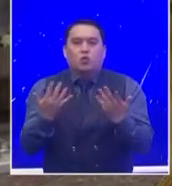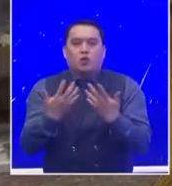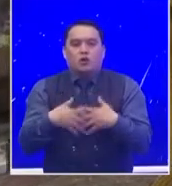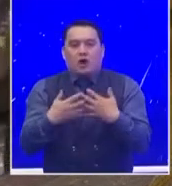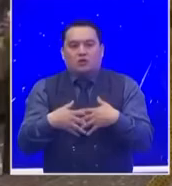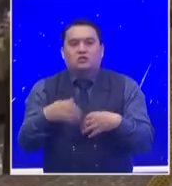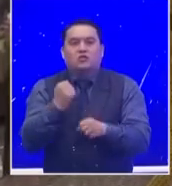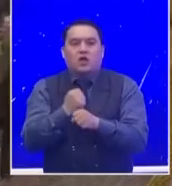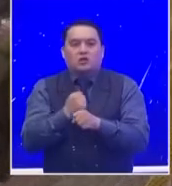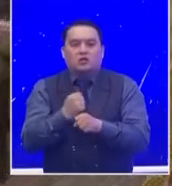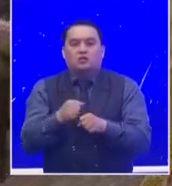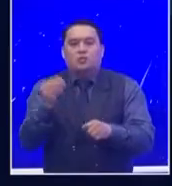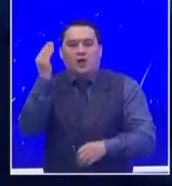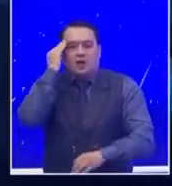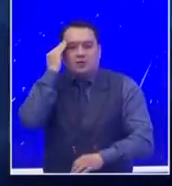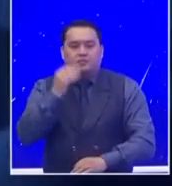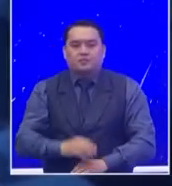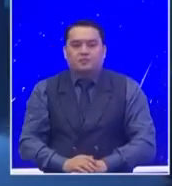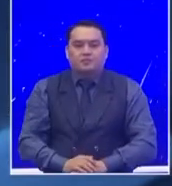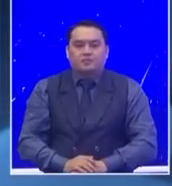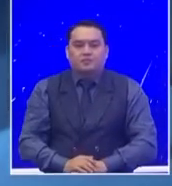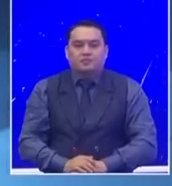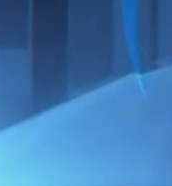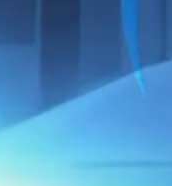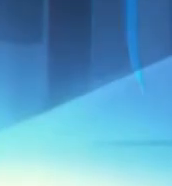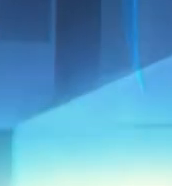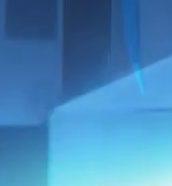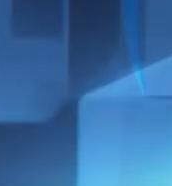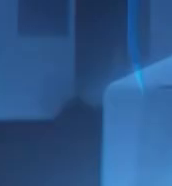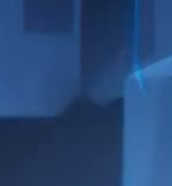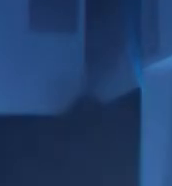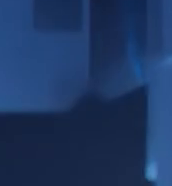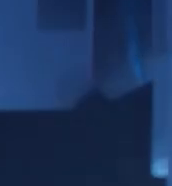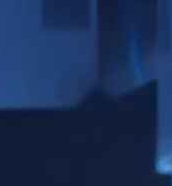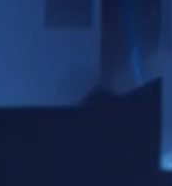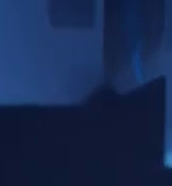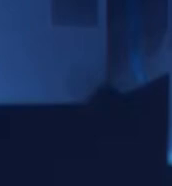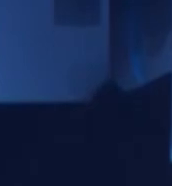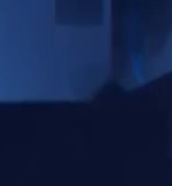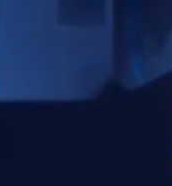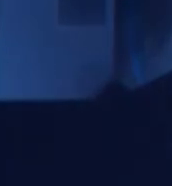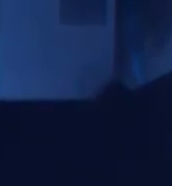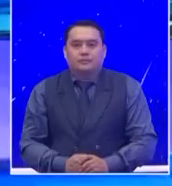и разрабатываются соответствующие меры. Илиман Рамбеков при поддержке телерадиокомплекса президента, телеканал ЖТСУ.